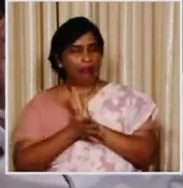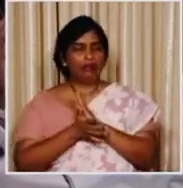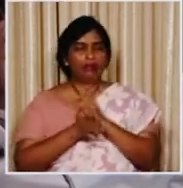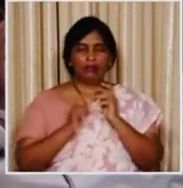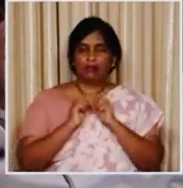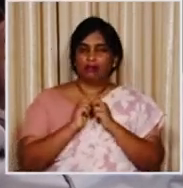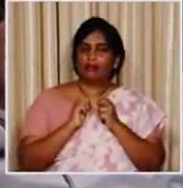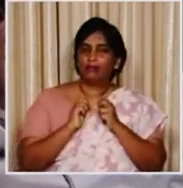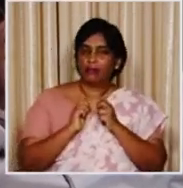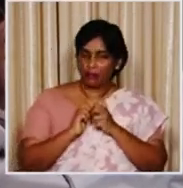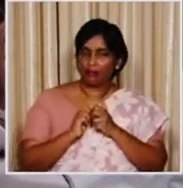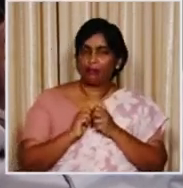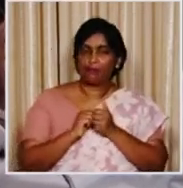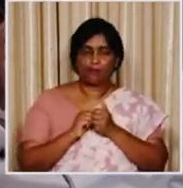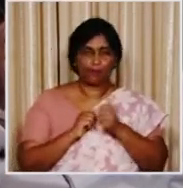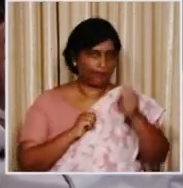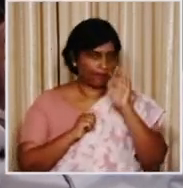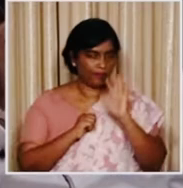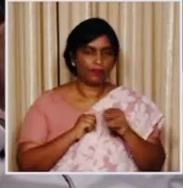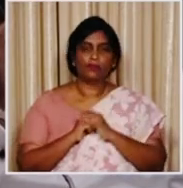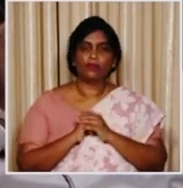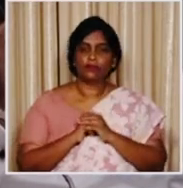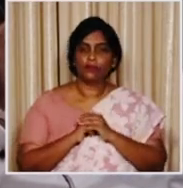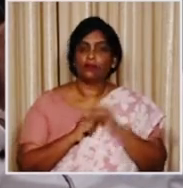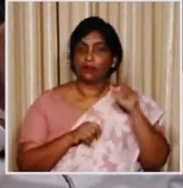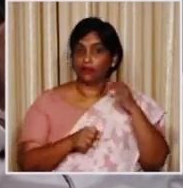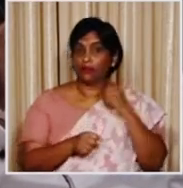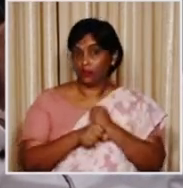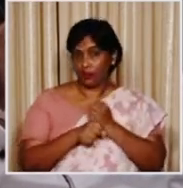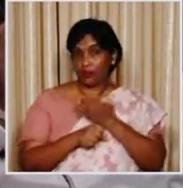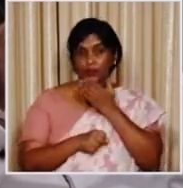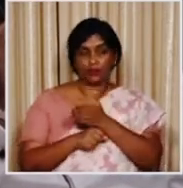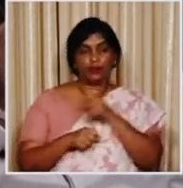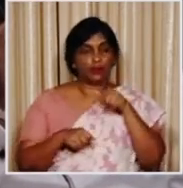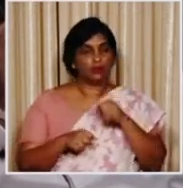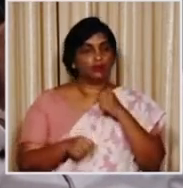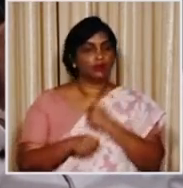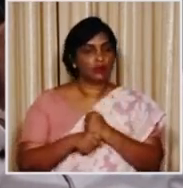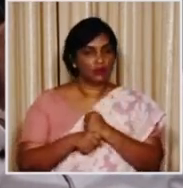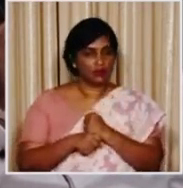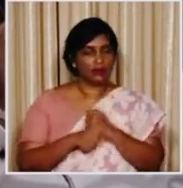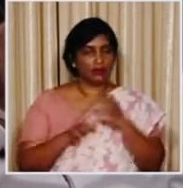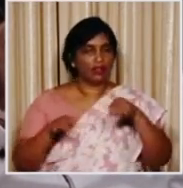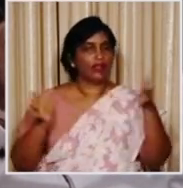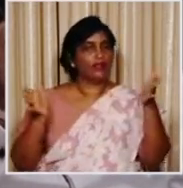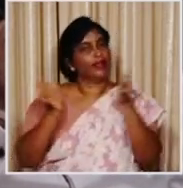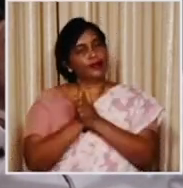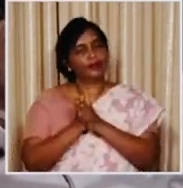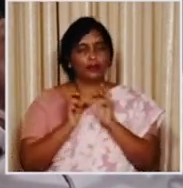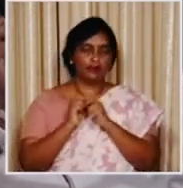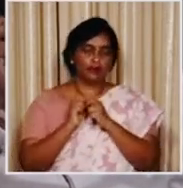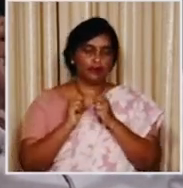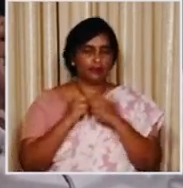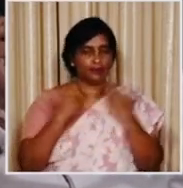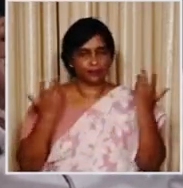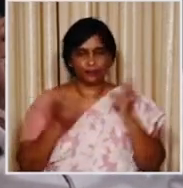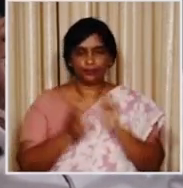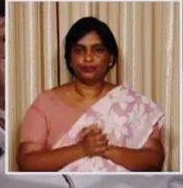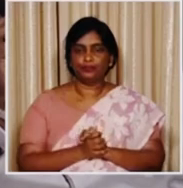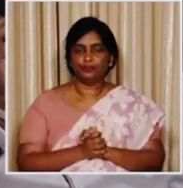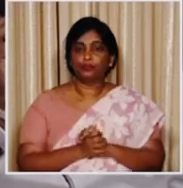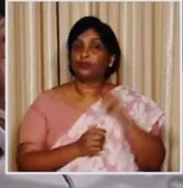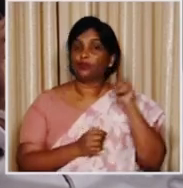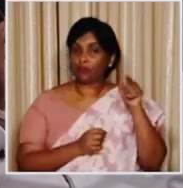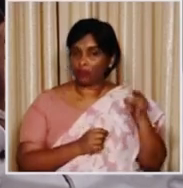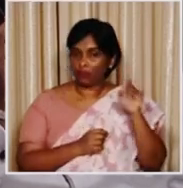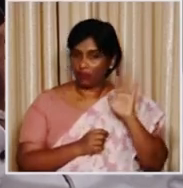දේවල් කරන්න යෙදුනා මේ ආණ්ඩුවම. දැන් ඒ ආණ්ඩුවත් එක්ක එතුමා එකතු වෙලා ඉන්නවා, ඒක වෙන කාරණයක්. නමුත්